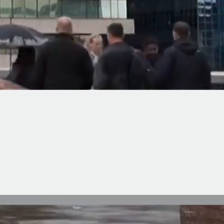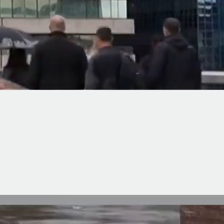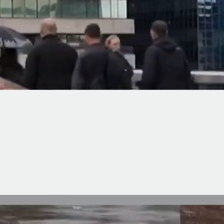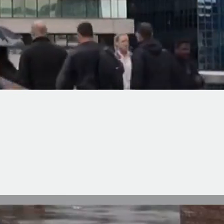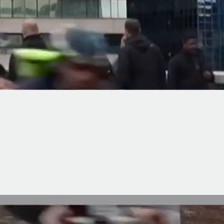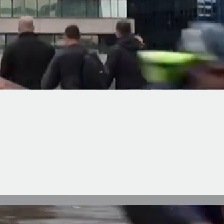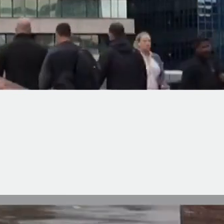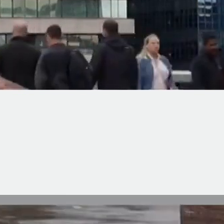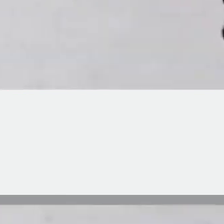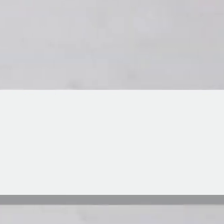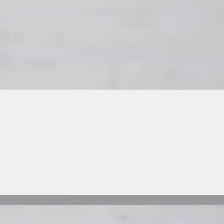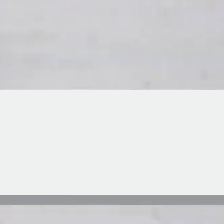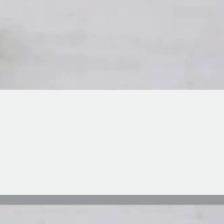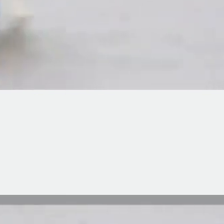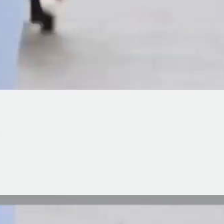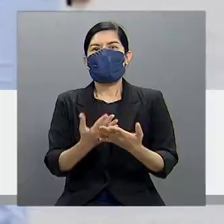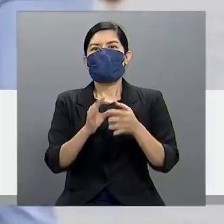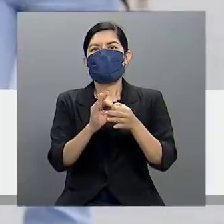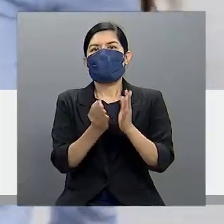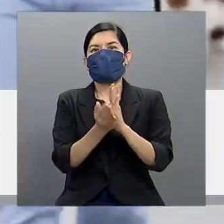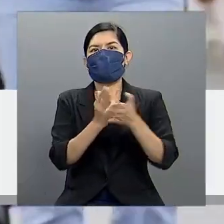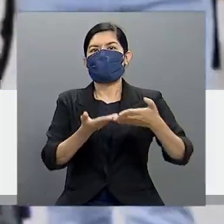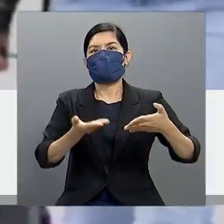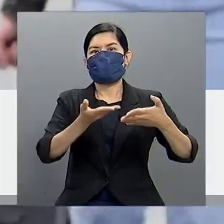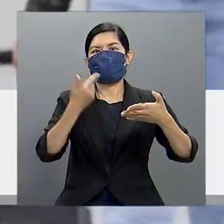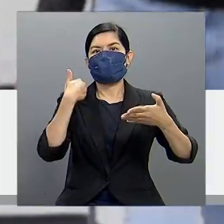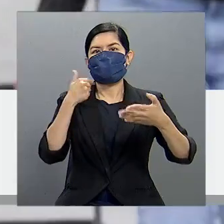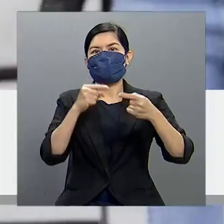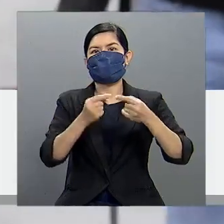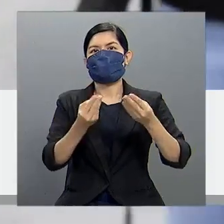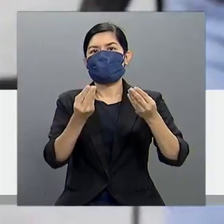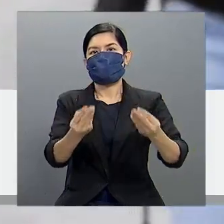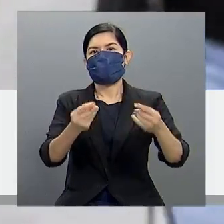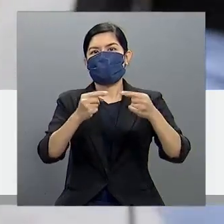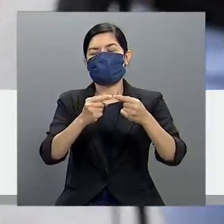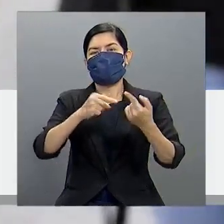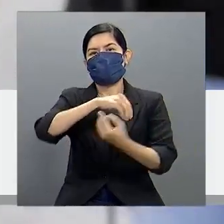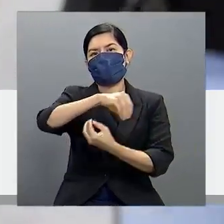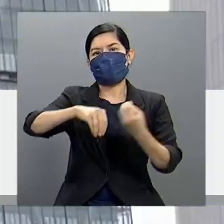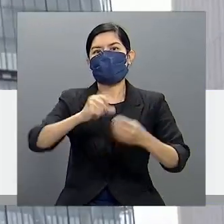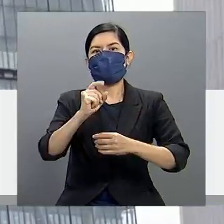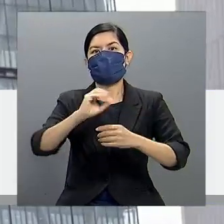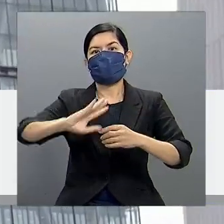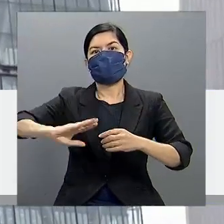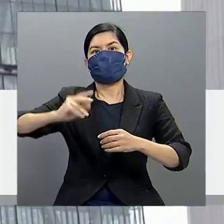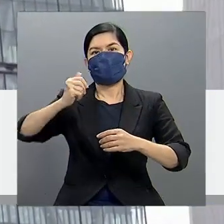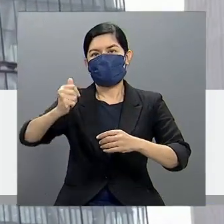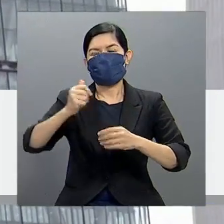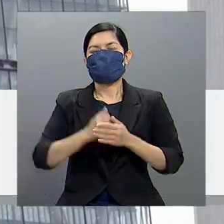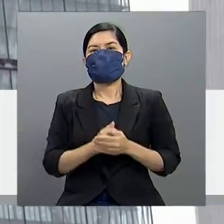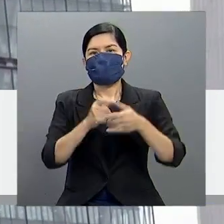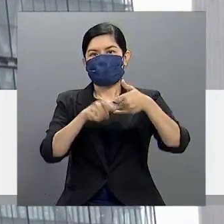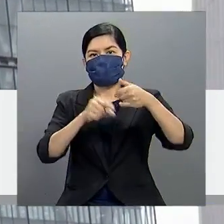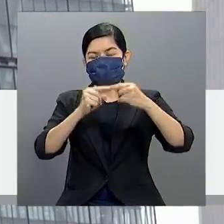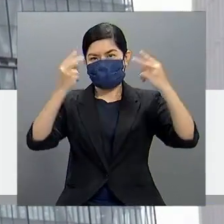ามัคคีการยกระดับและเสริมสร้างความแข็งแกร่งด้านเศรษฐกิจแม้ว่าจอห์นสันจะรอดพ้นจากการลงม